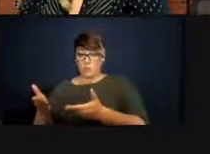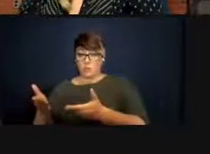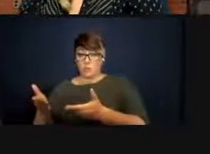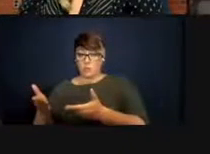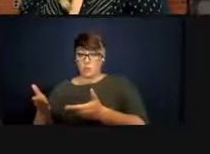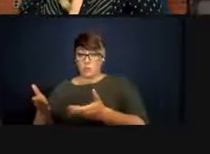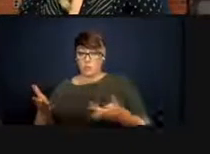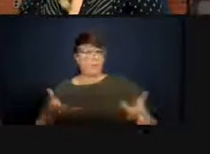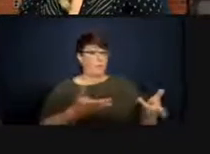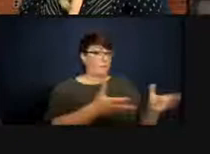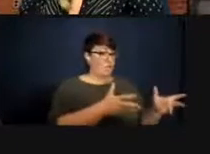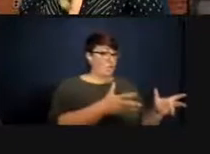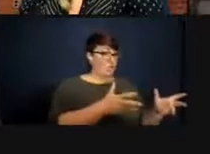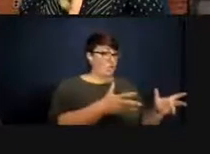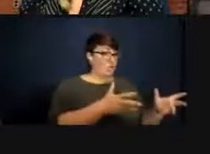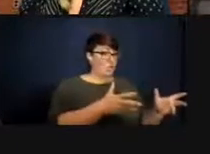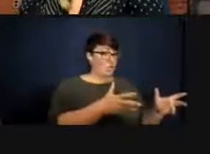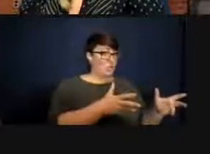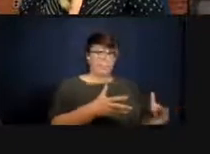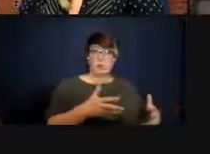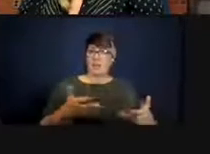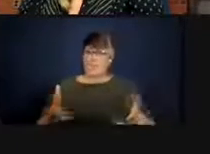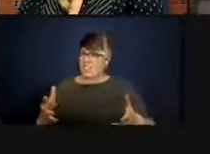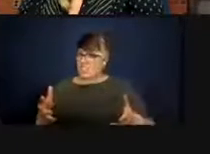eneo la Kentucky?